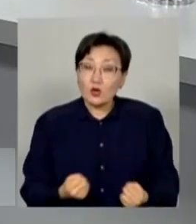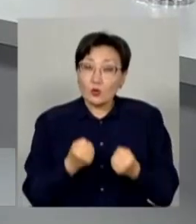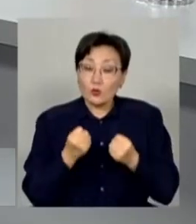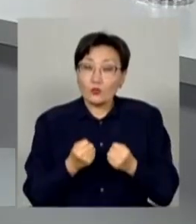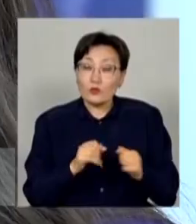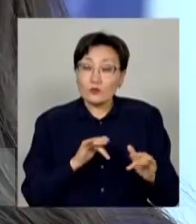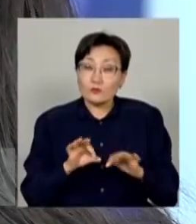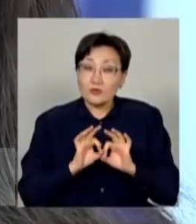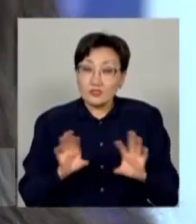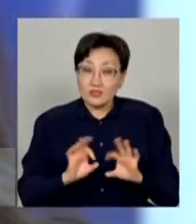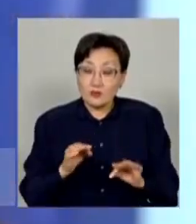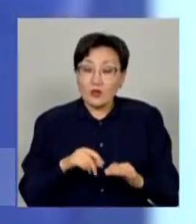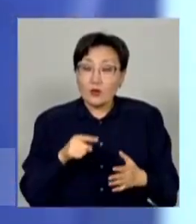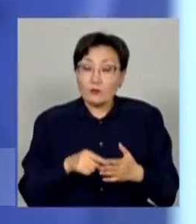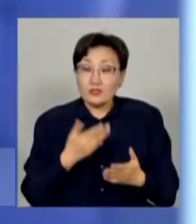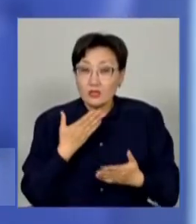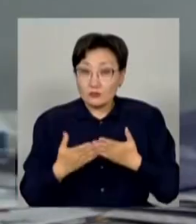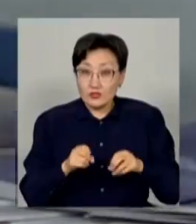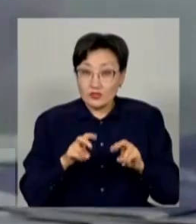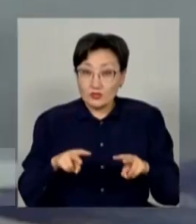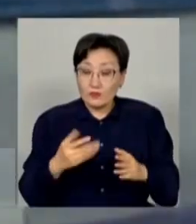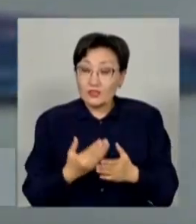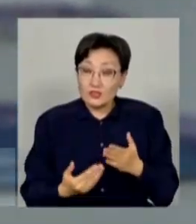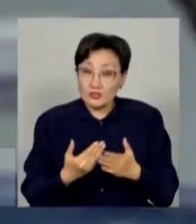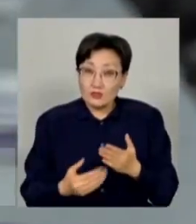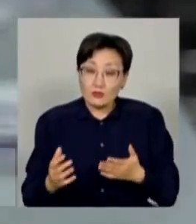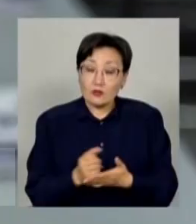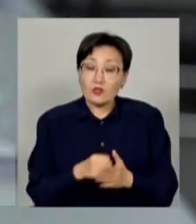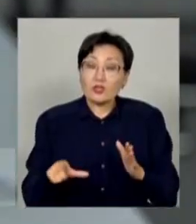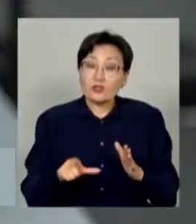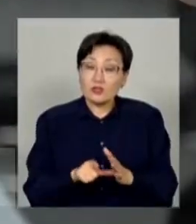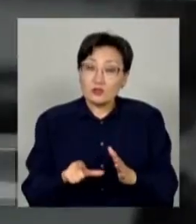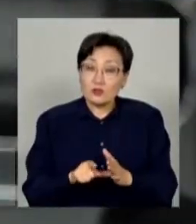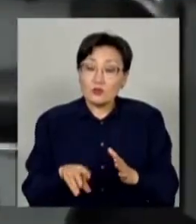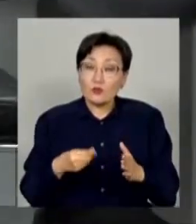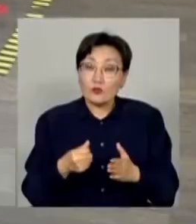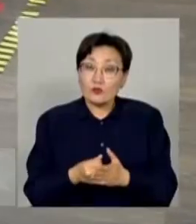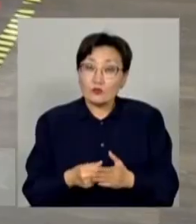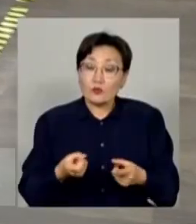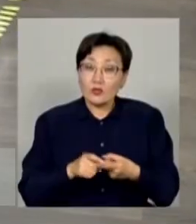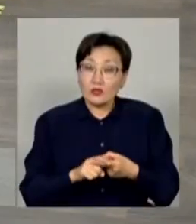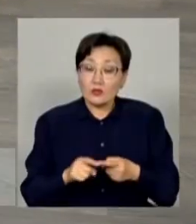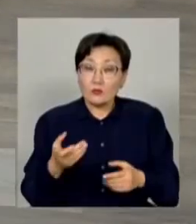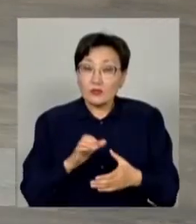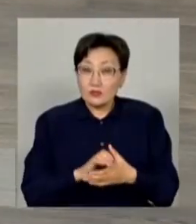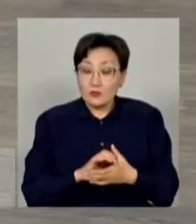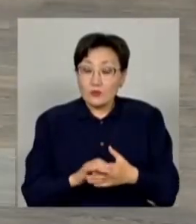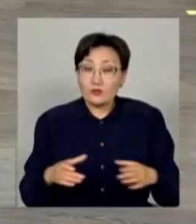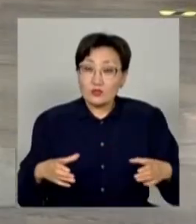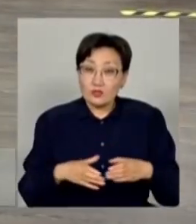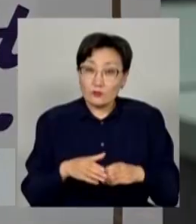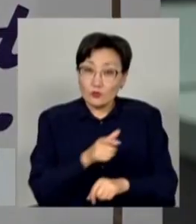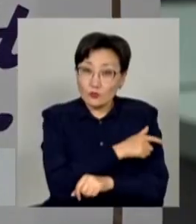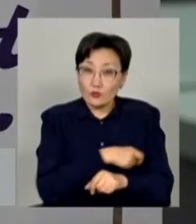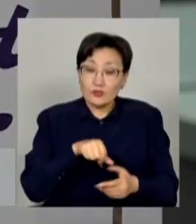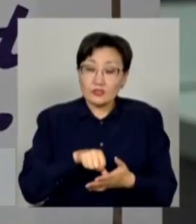тетіктерін түсіндіру. Мәселесін айтып келгендер мамандардан кеңес алып, салық төлеу жолдарымен танысты. Іс-шараға Атамекен кәсіпкерлік палатасының